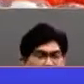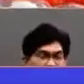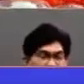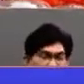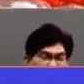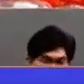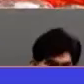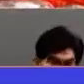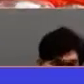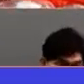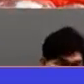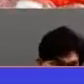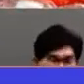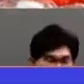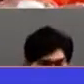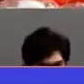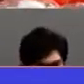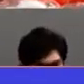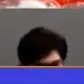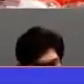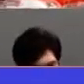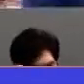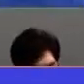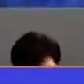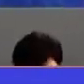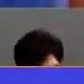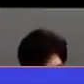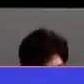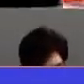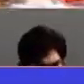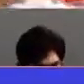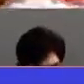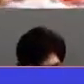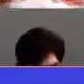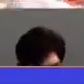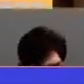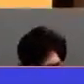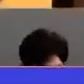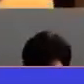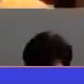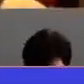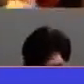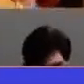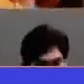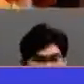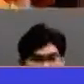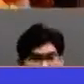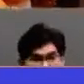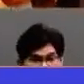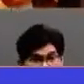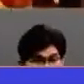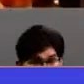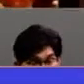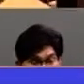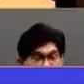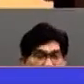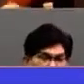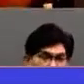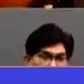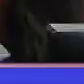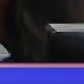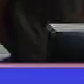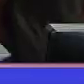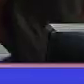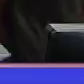ความเห็นชอบนโยบายงบประมาณวงเงินงบประมาณและโครงสร้างงบประมาณเพิ่มเติมจากปี2567